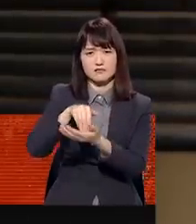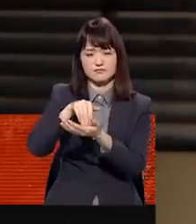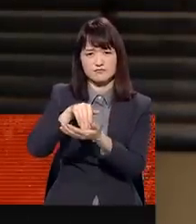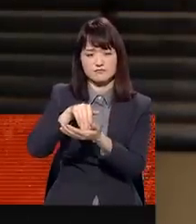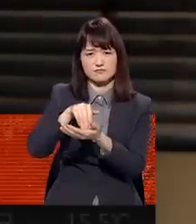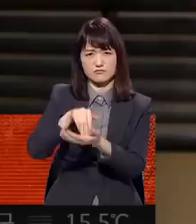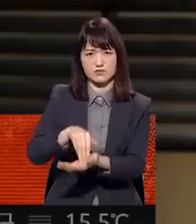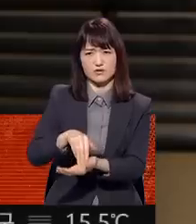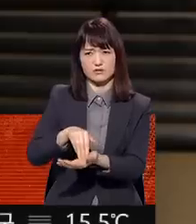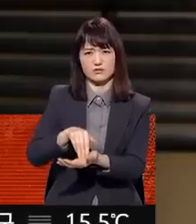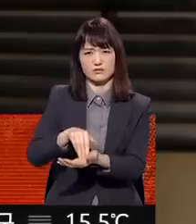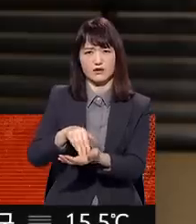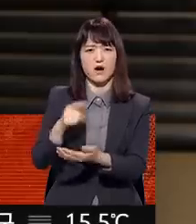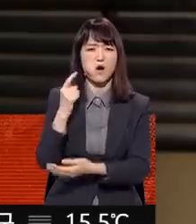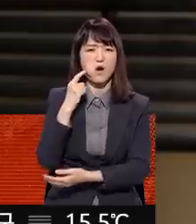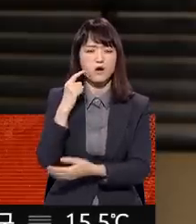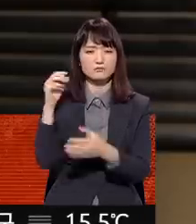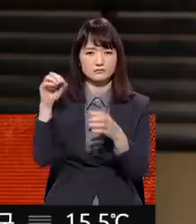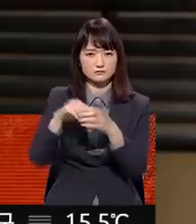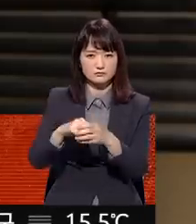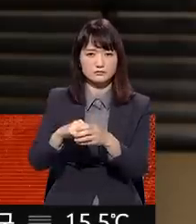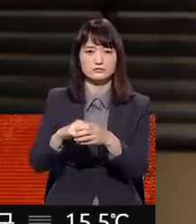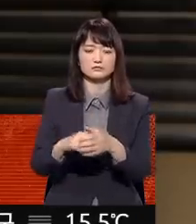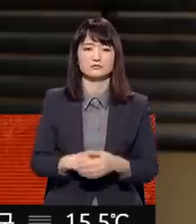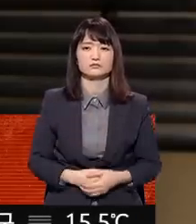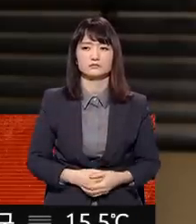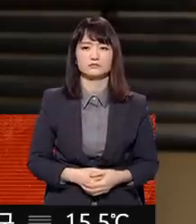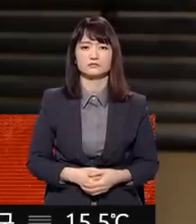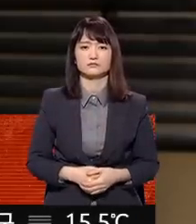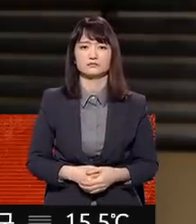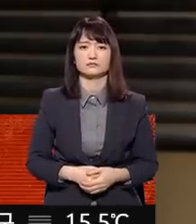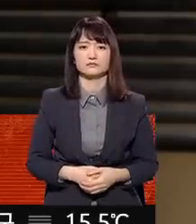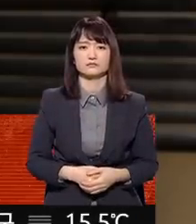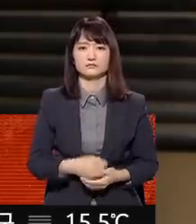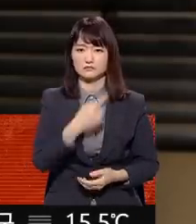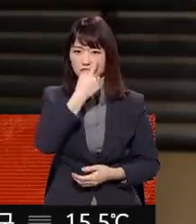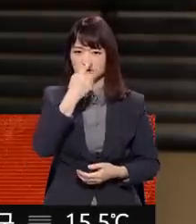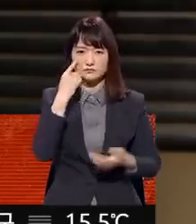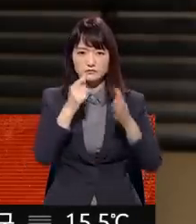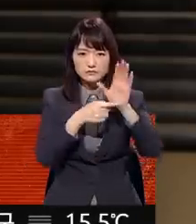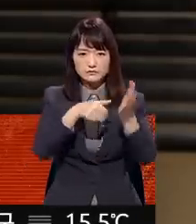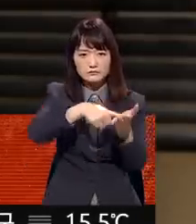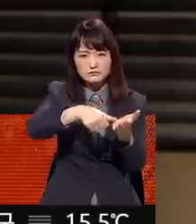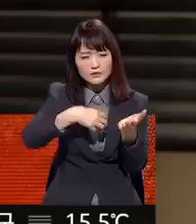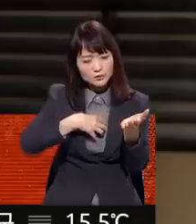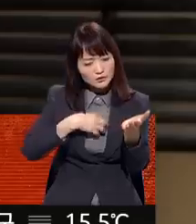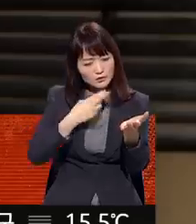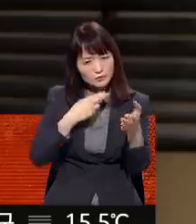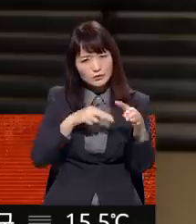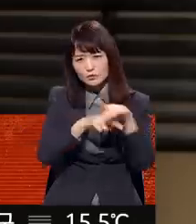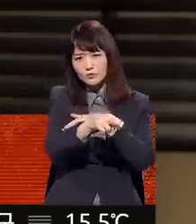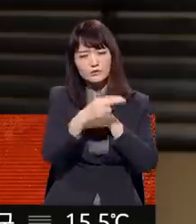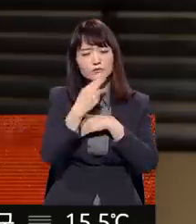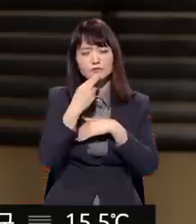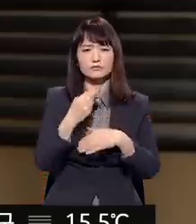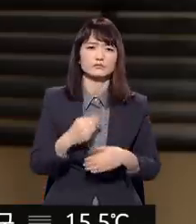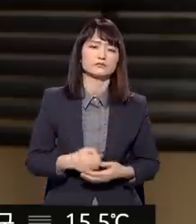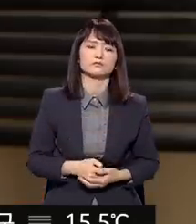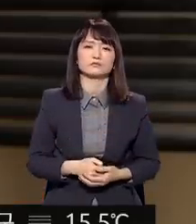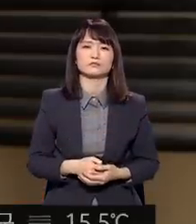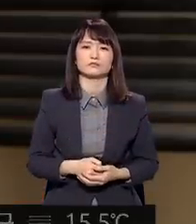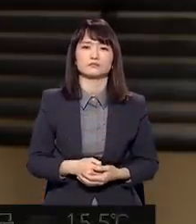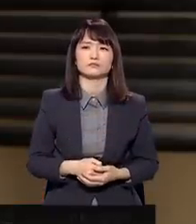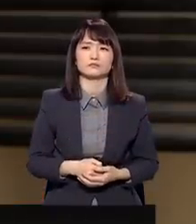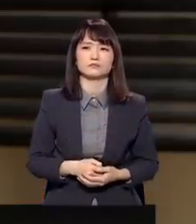되고 공갈 같은 것도 포함이 돼 있는데 그럼에도 불구하고 일반적인 얘기 증거인멸의 우려가 없다. 도주 우려가 없다. 뭐 도주 우려는 안 한다